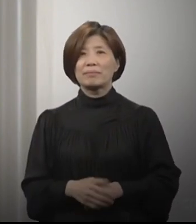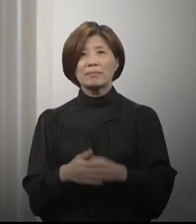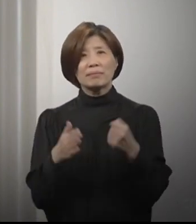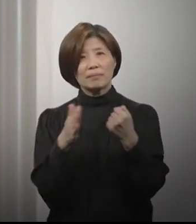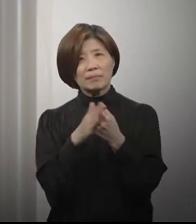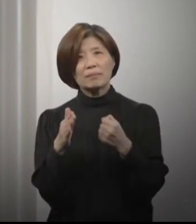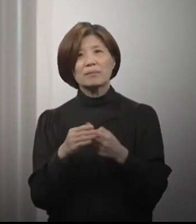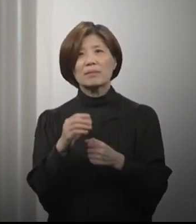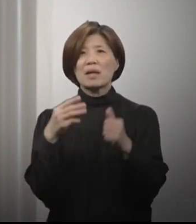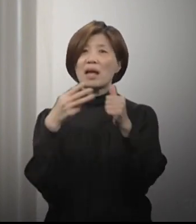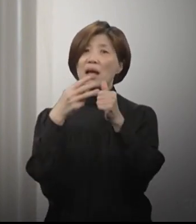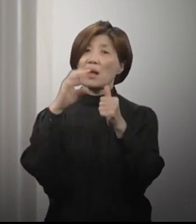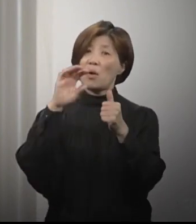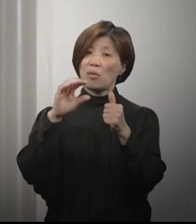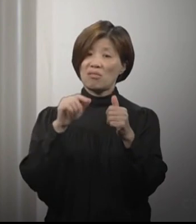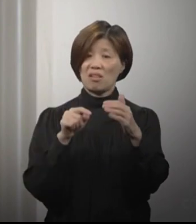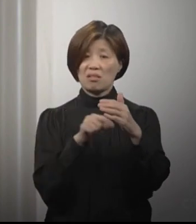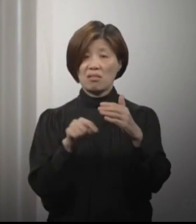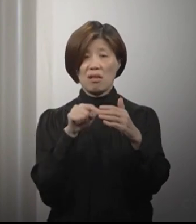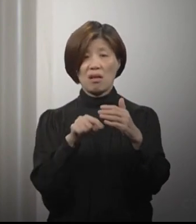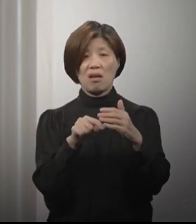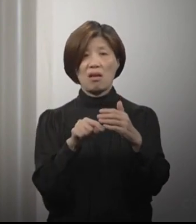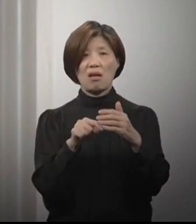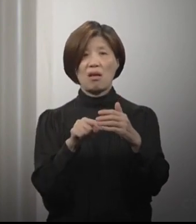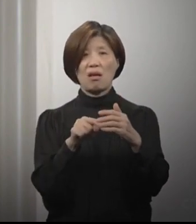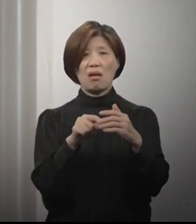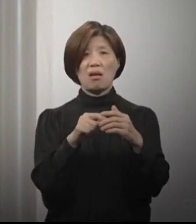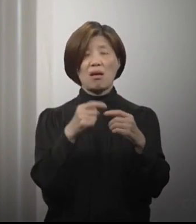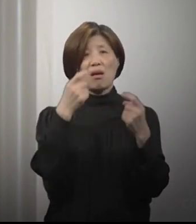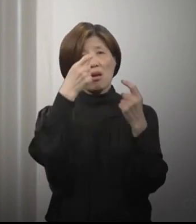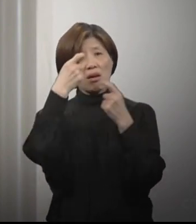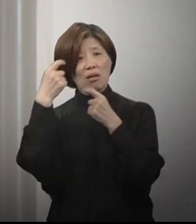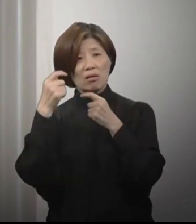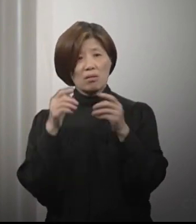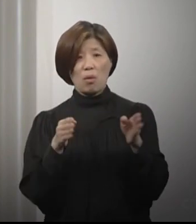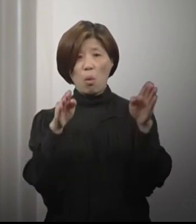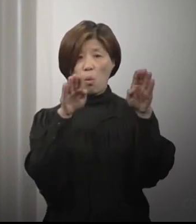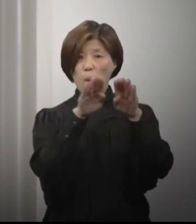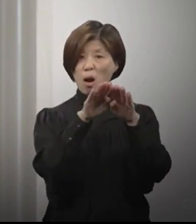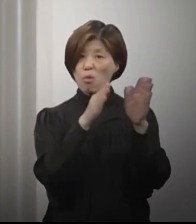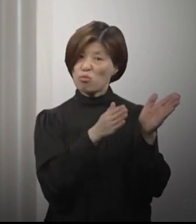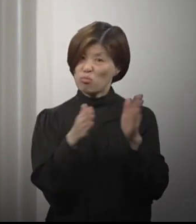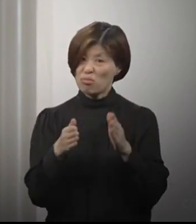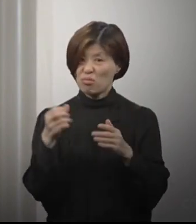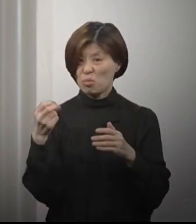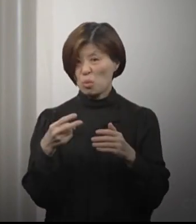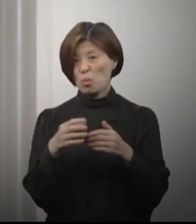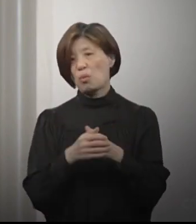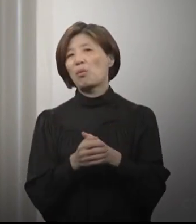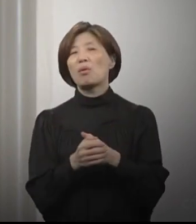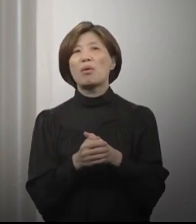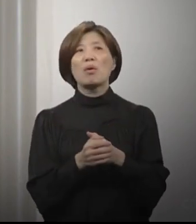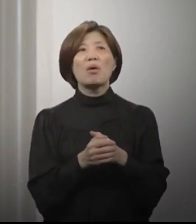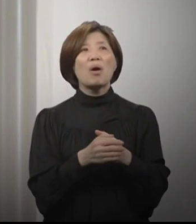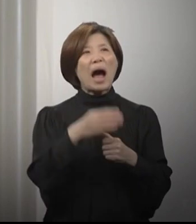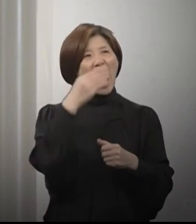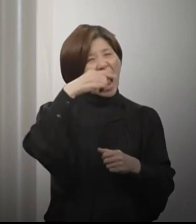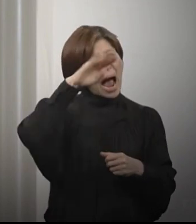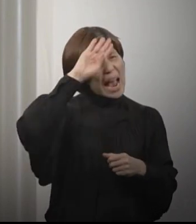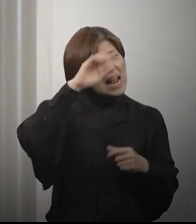그래서 저희 한림성당 내에 기념관을 준비하고 양들과 함께 하셨던 임피제